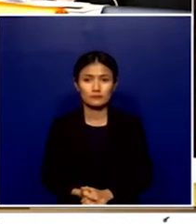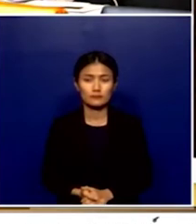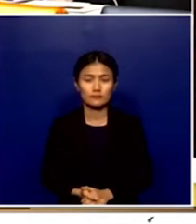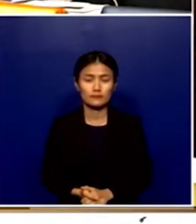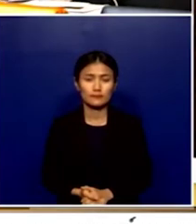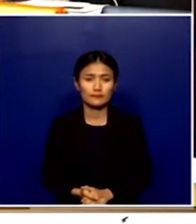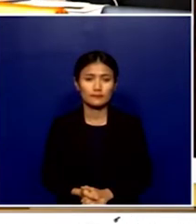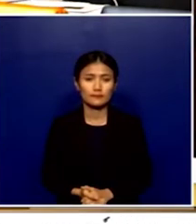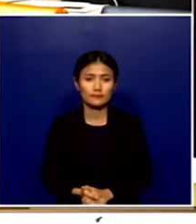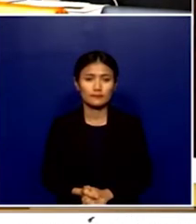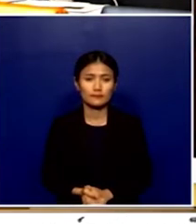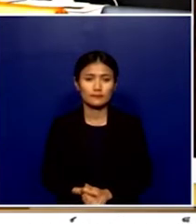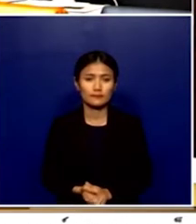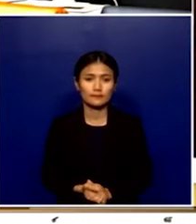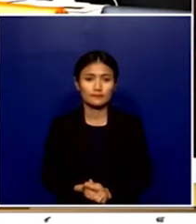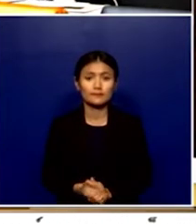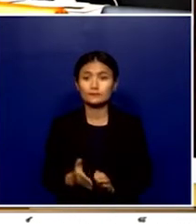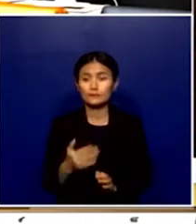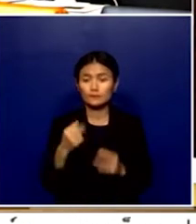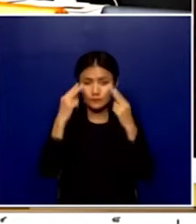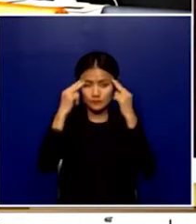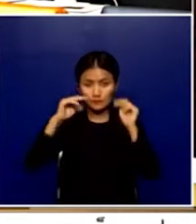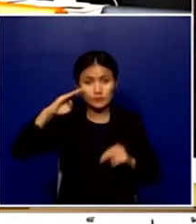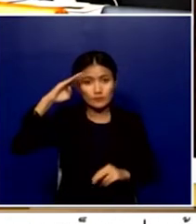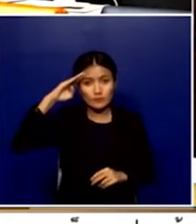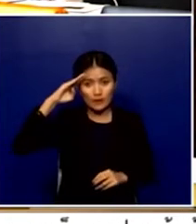ค่บ BUรท์่ะ! ผนเอกประยุต already term guided negoti.